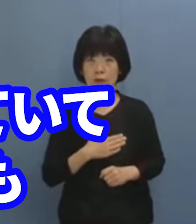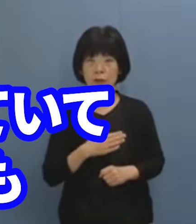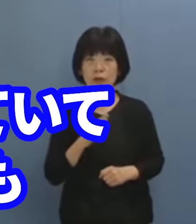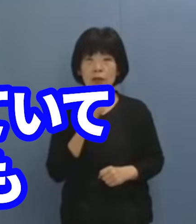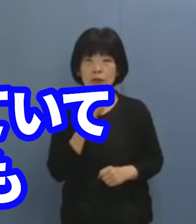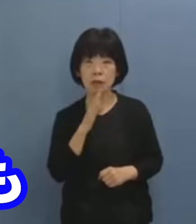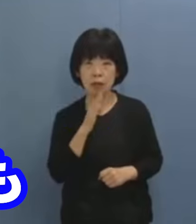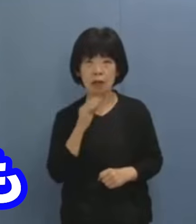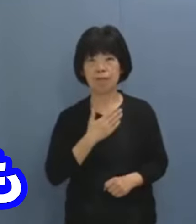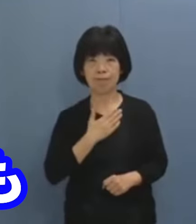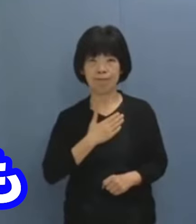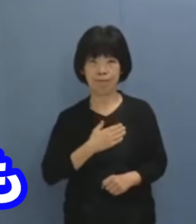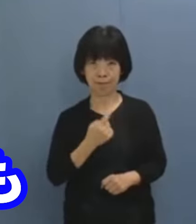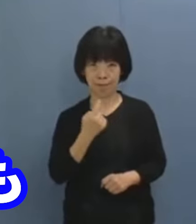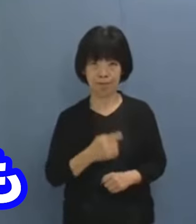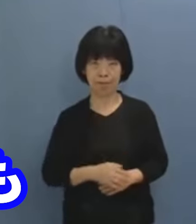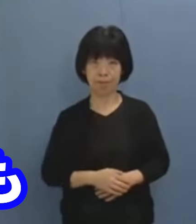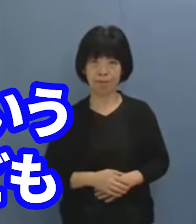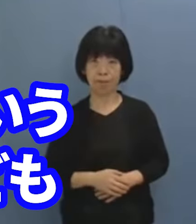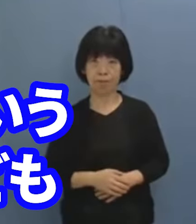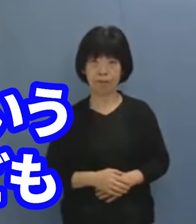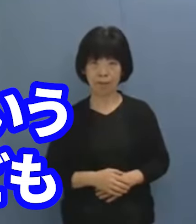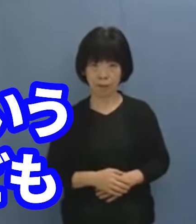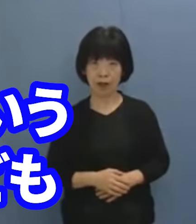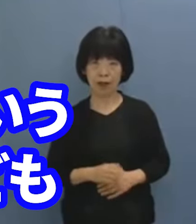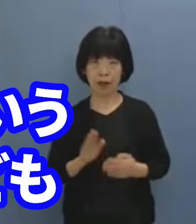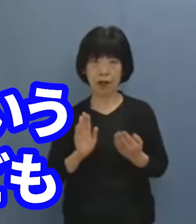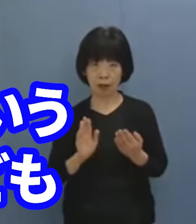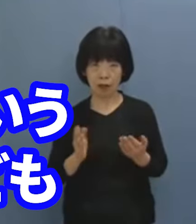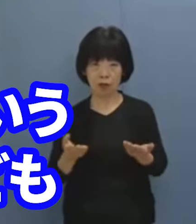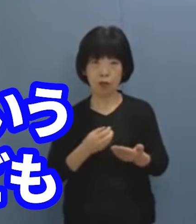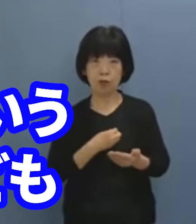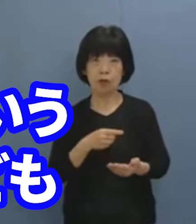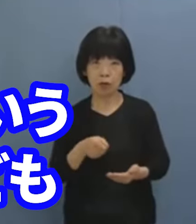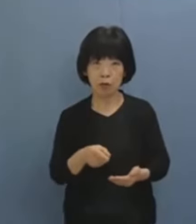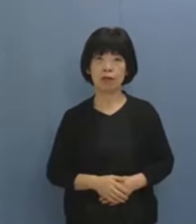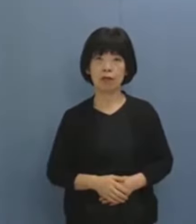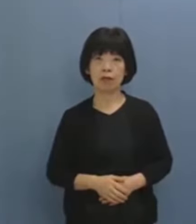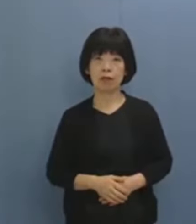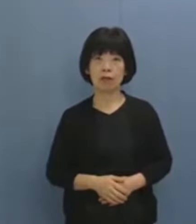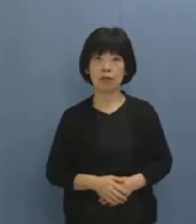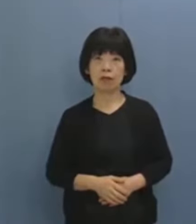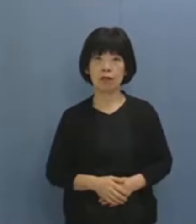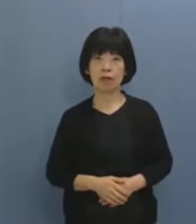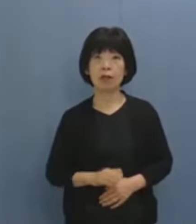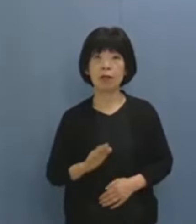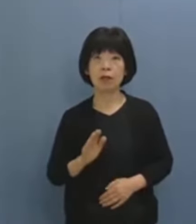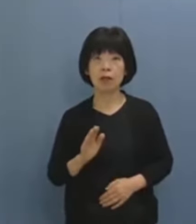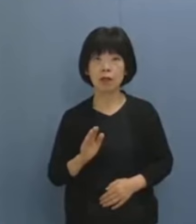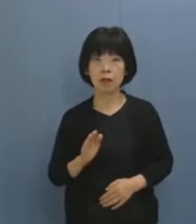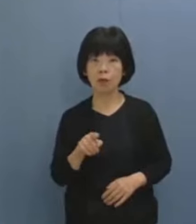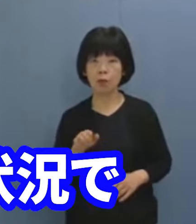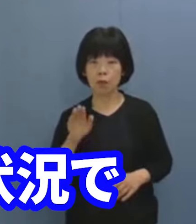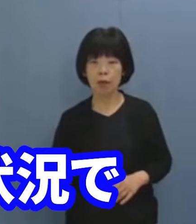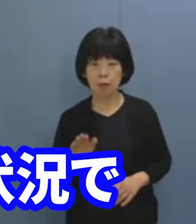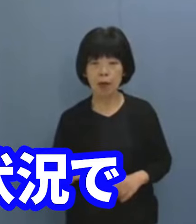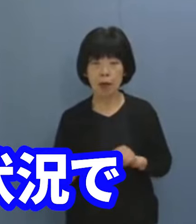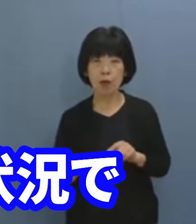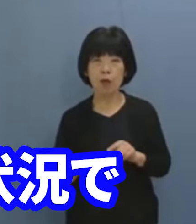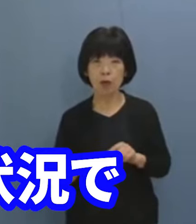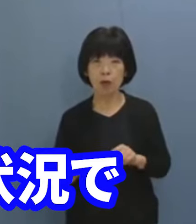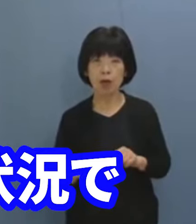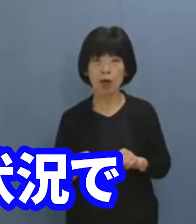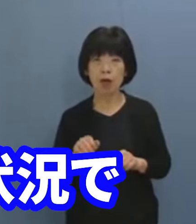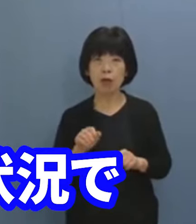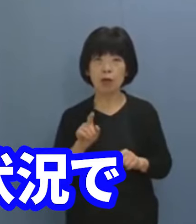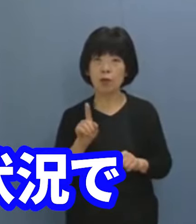うに思ってて、これは当事者の方にもお詫び申し上げたいというふうに思ってますけども、行為の評価とか認定する際